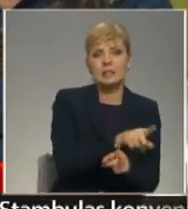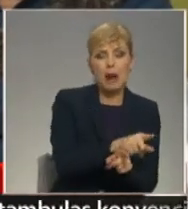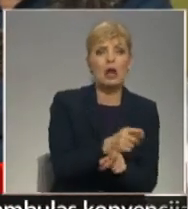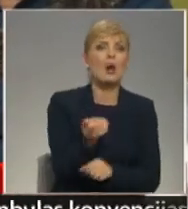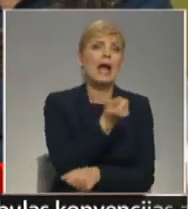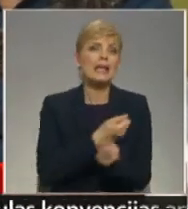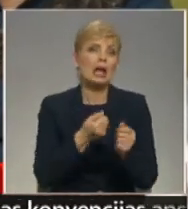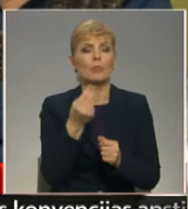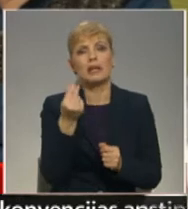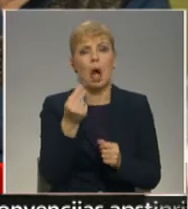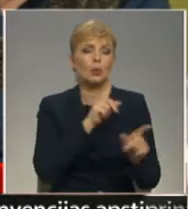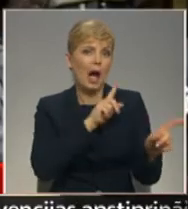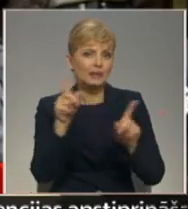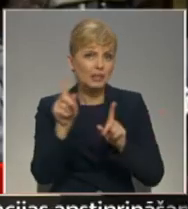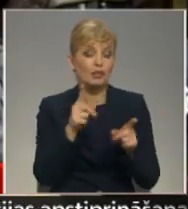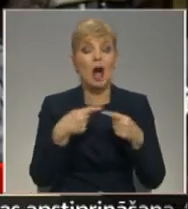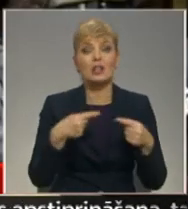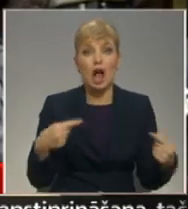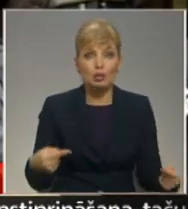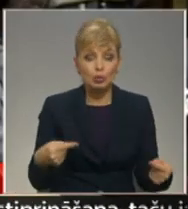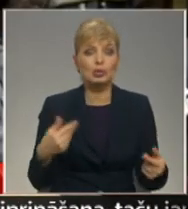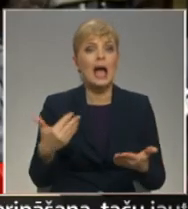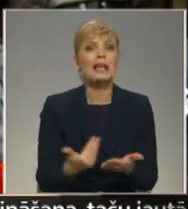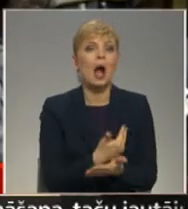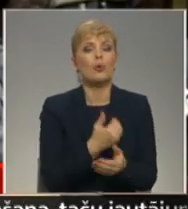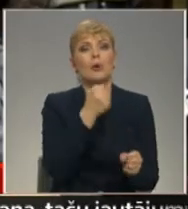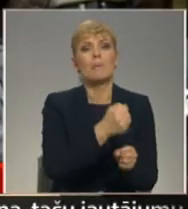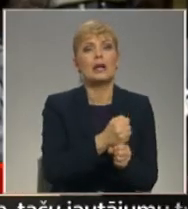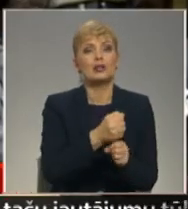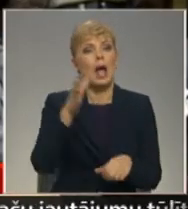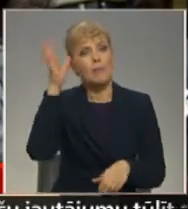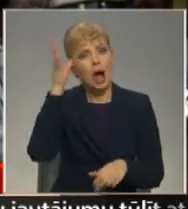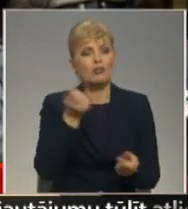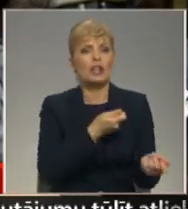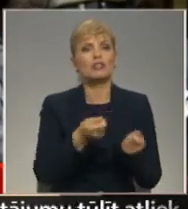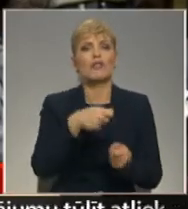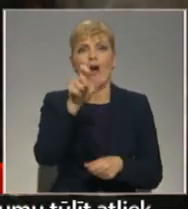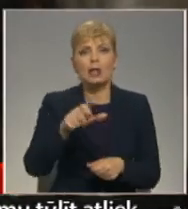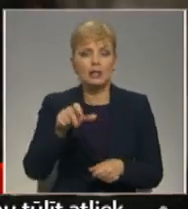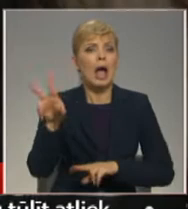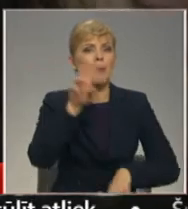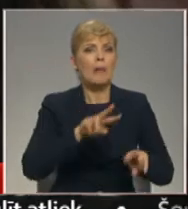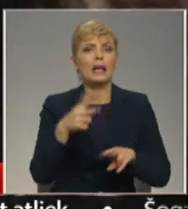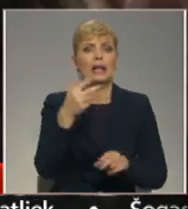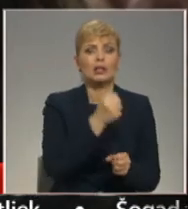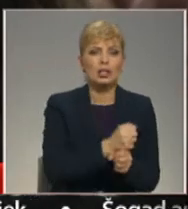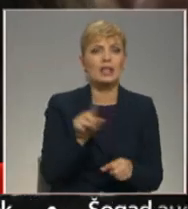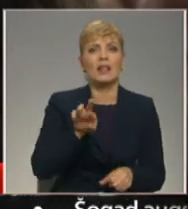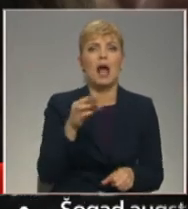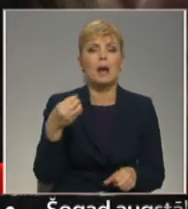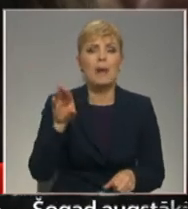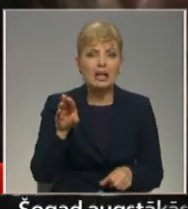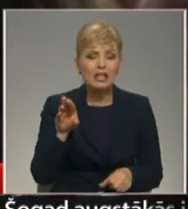ietaupītu finanšu un administratīvo resursu. Savukārt jauni pagasta pārvaldžu vadītāji meklēti 3 pagastos – Snēpelē, Pelčos un